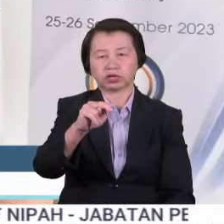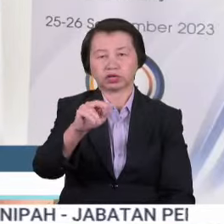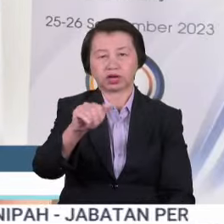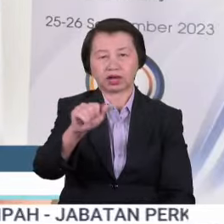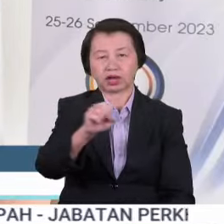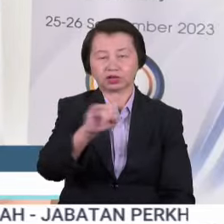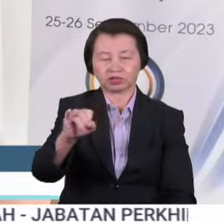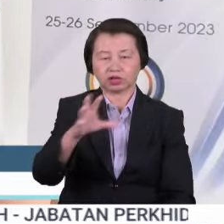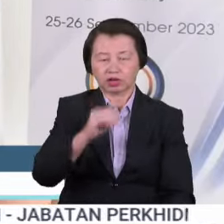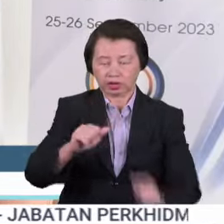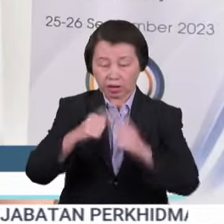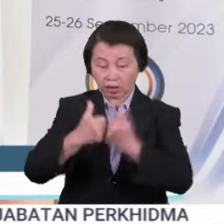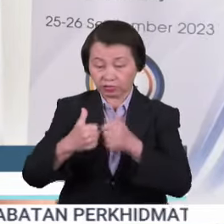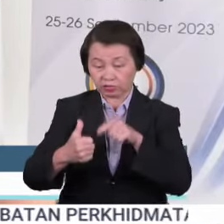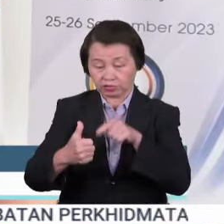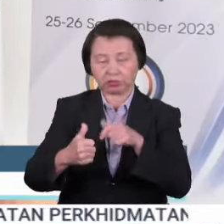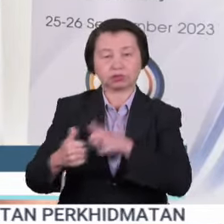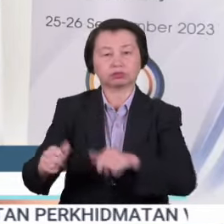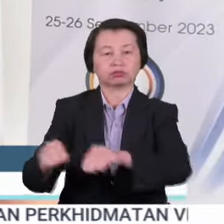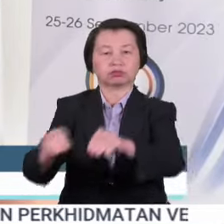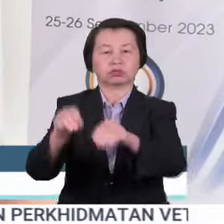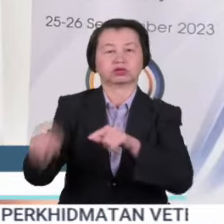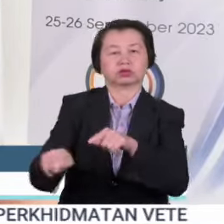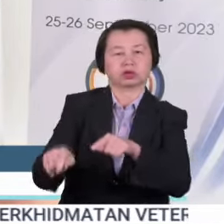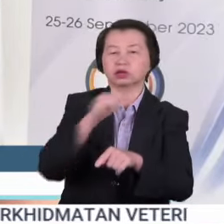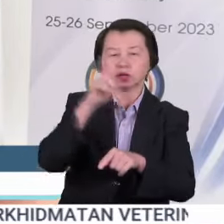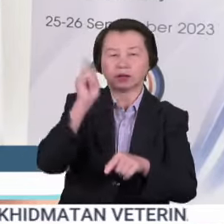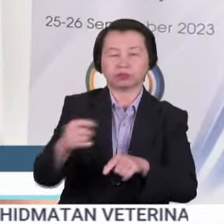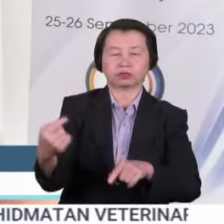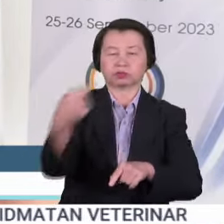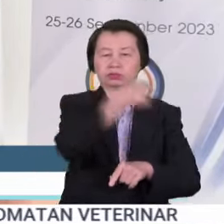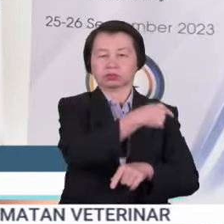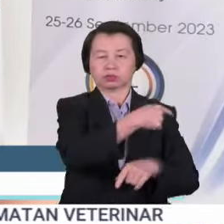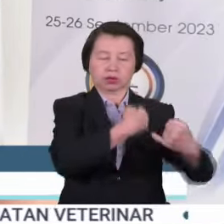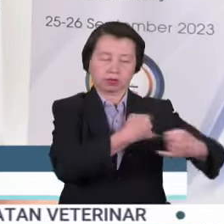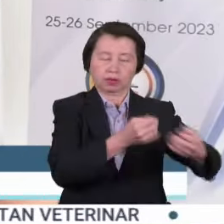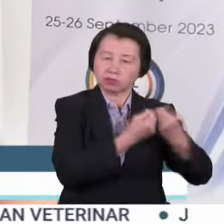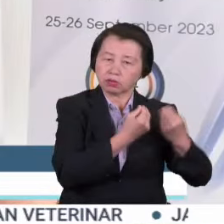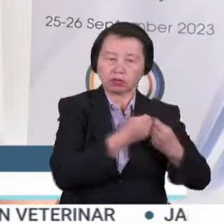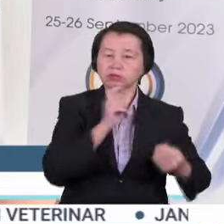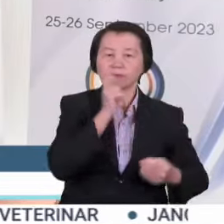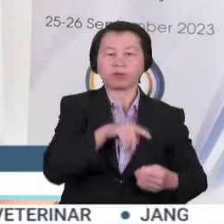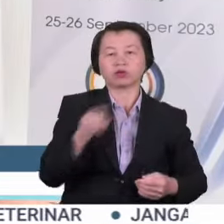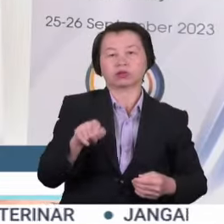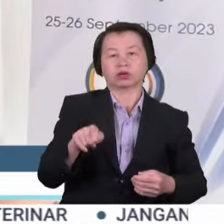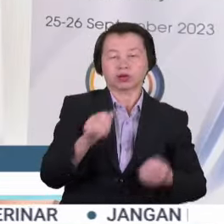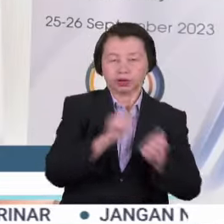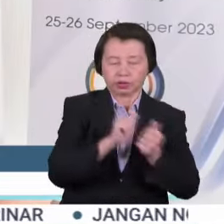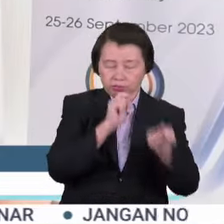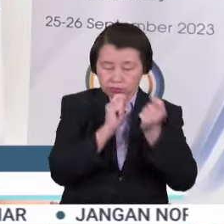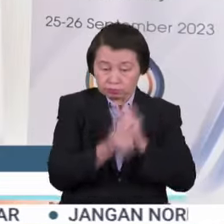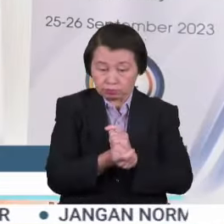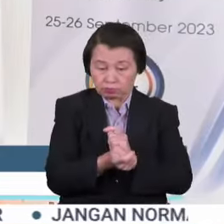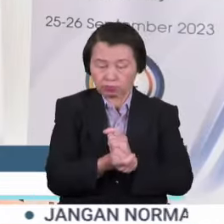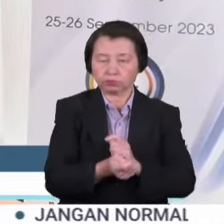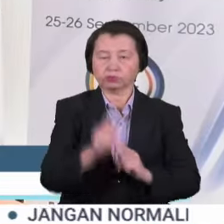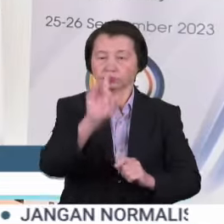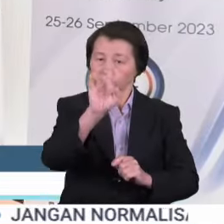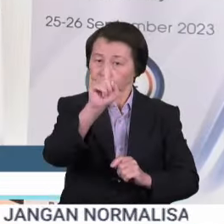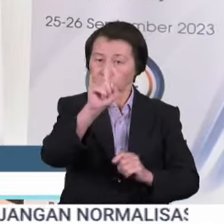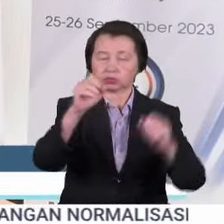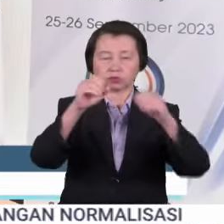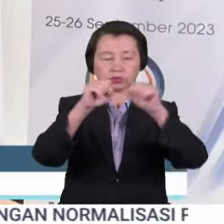agensi boleh bergerak sendiri tanpa merujuk kepada National Statistics Office iaitu Jabatan Perangkaan. Jadi dengan pindaan ini, satu sistem